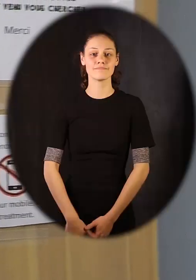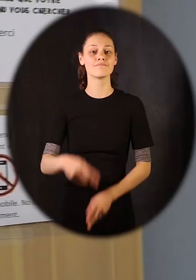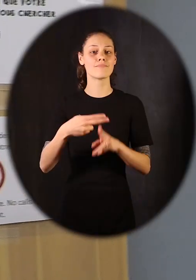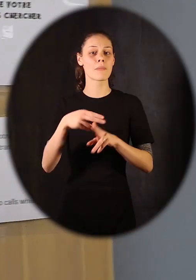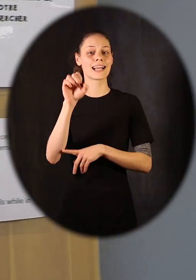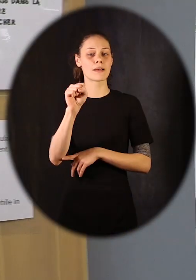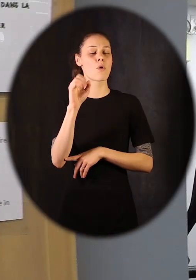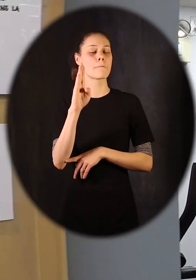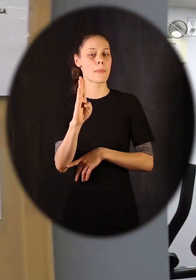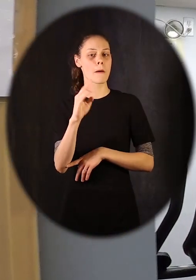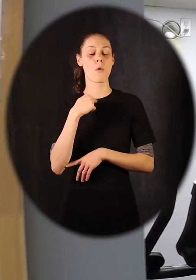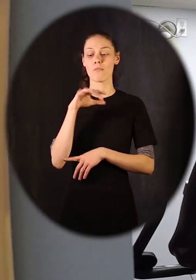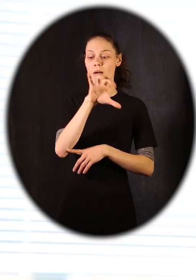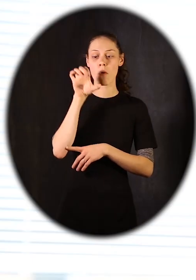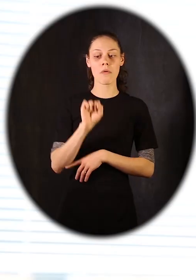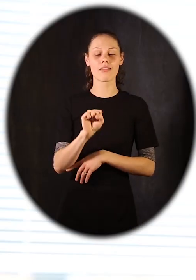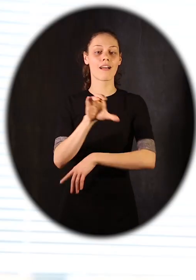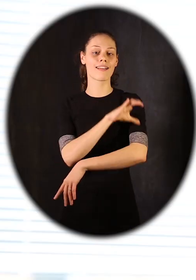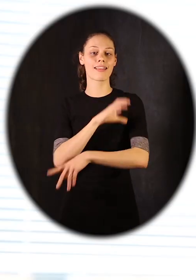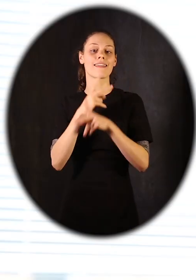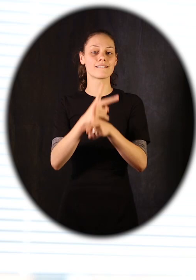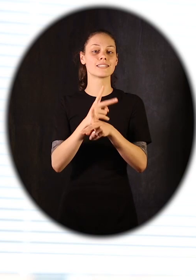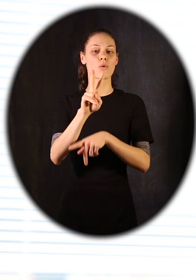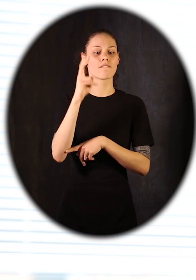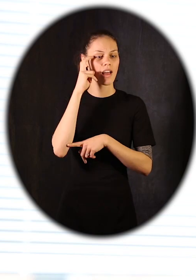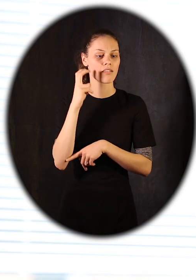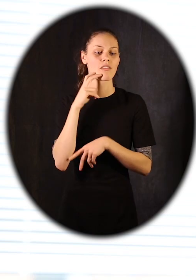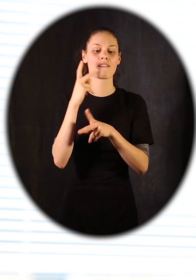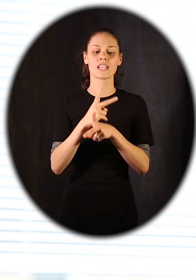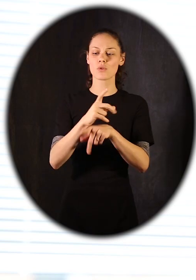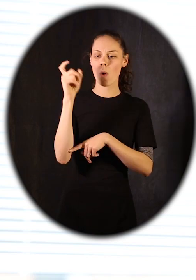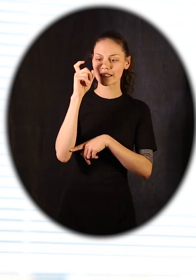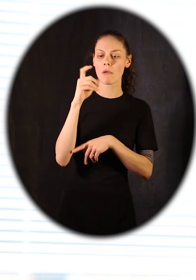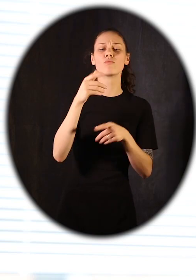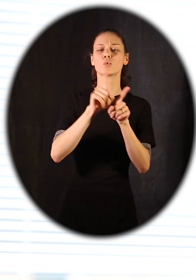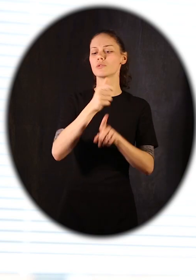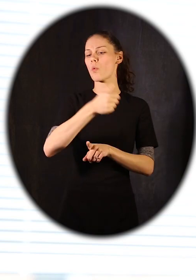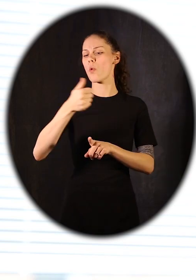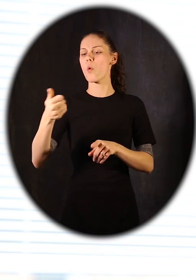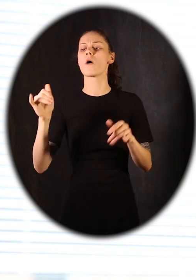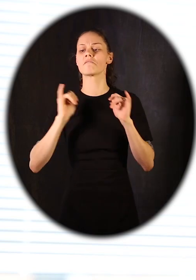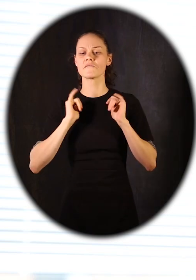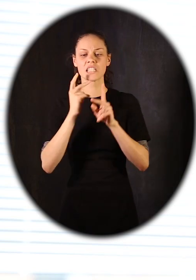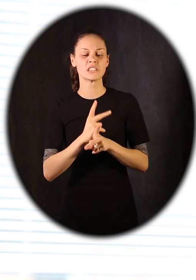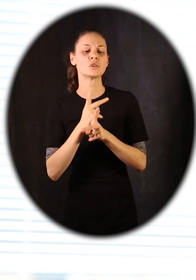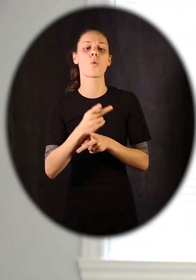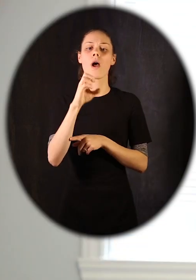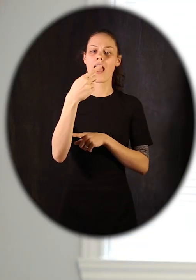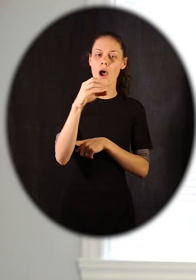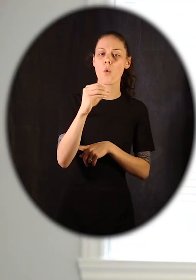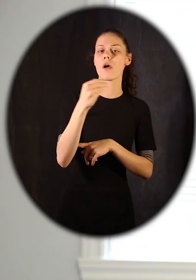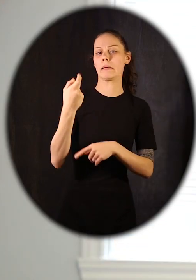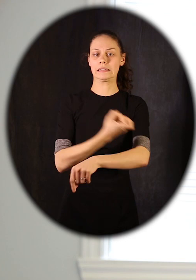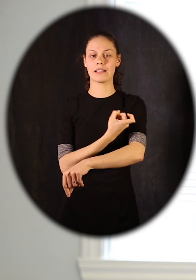Je m'appelle Samuel Benamron, je suis propriétaire de la clinique Physio Verdun, de la clinique Physio Expert et entre autres d'autres cliniques physio et ergo et médicales.